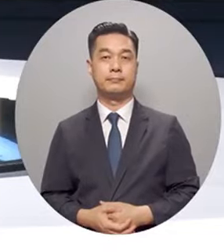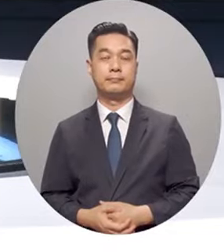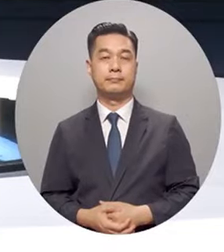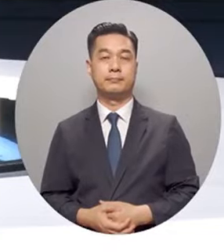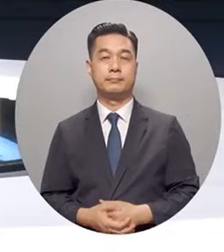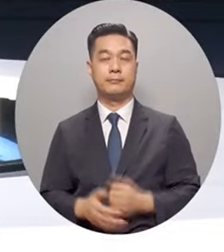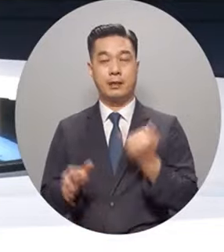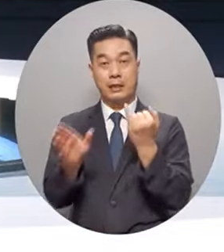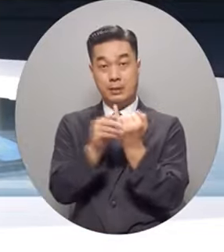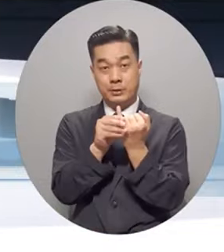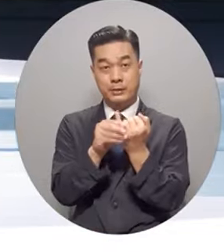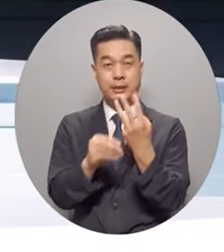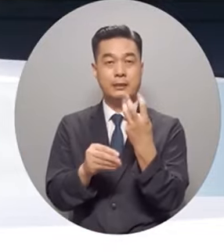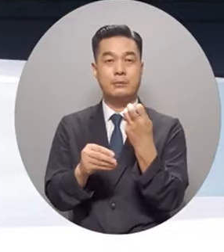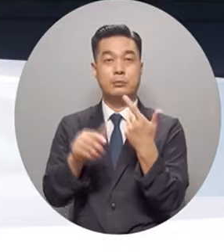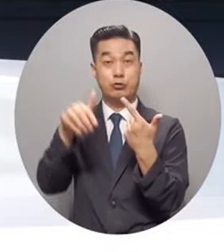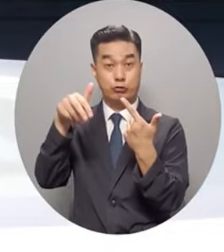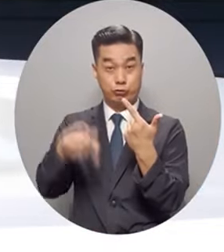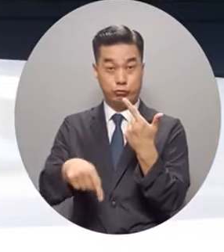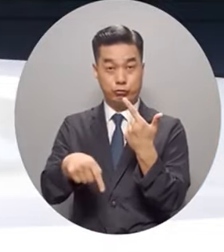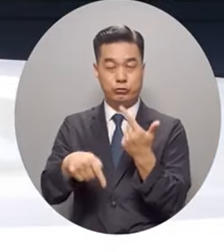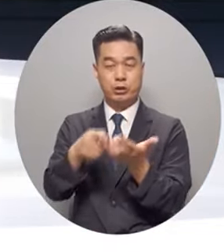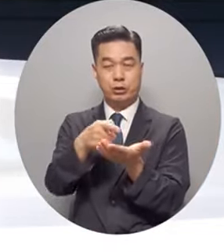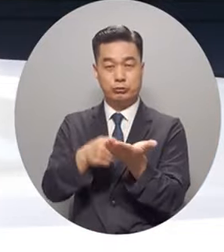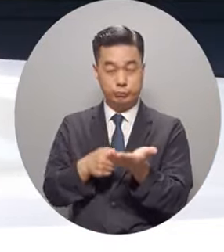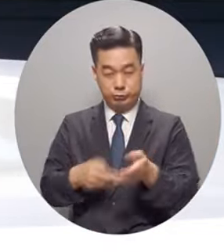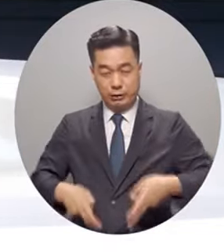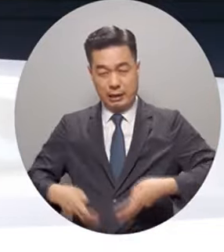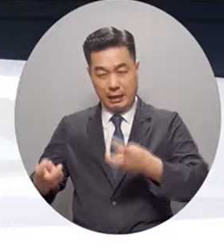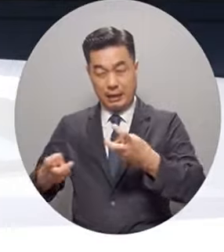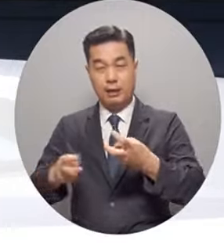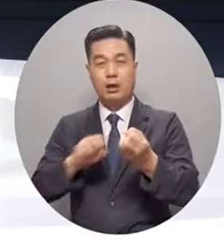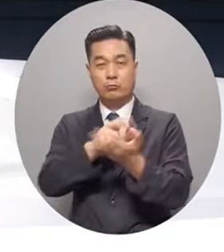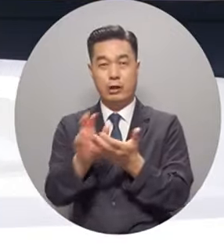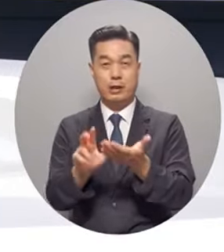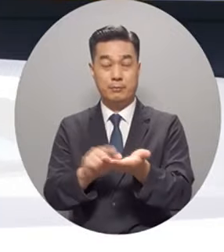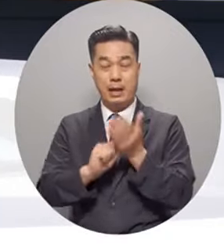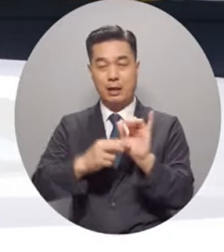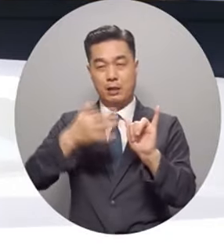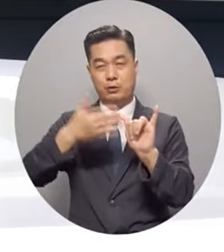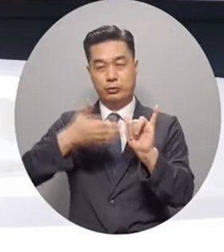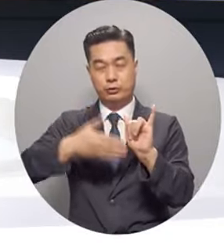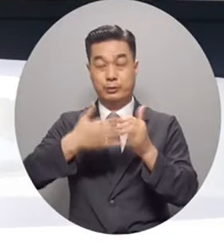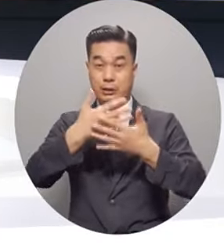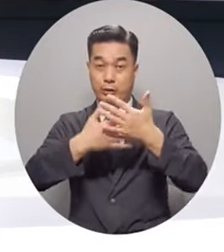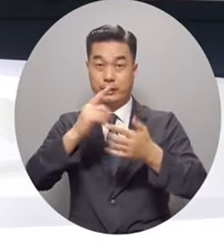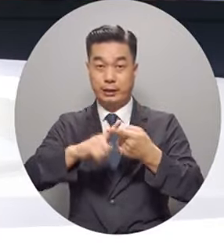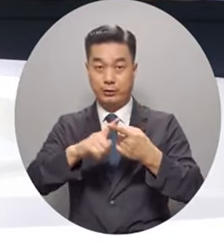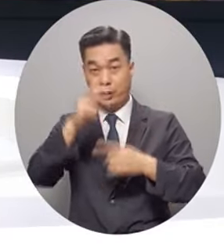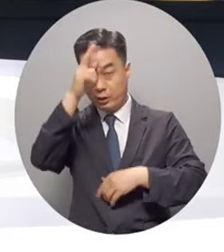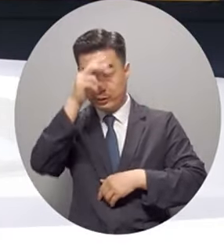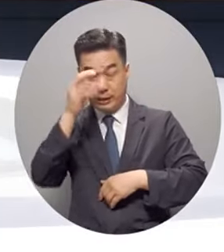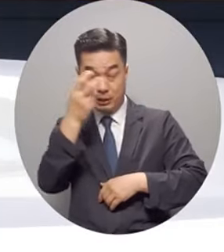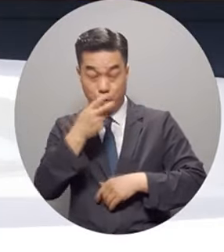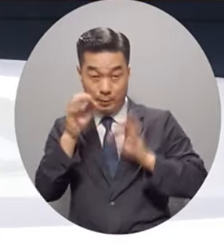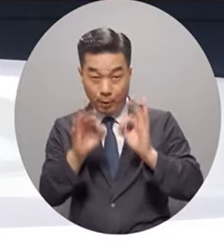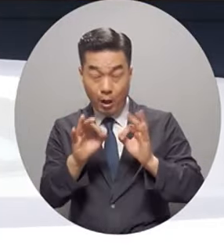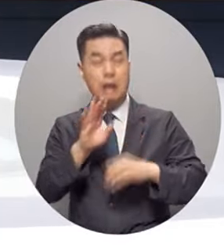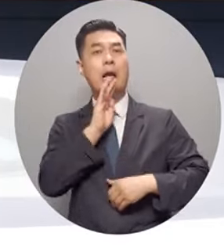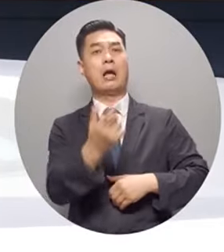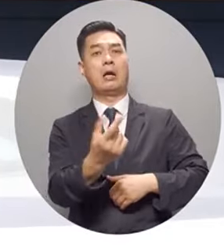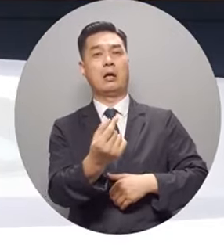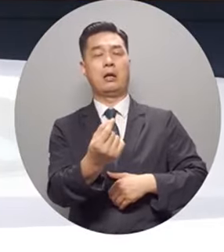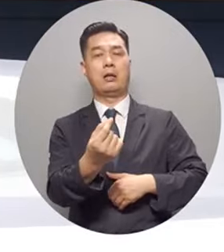임신 36주에 중절 수술을 했다는 내용으로 논란이 된 유튜브 영상에 대해 경찰이 사실임을 확인했습니다